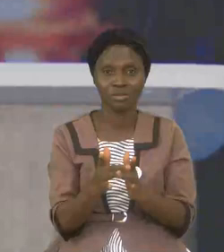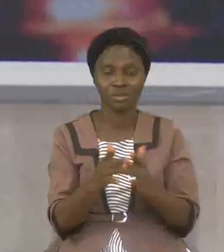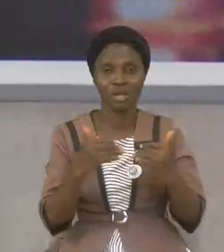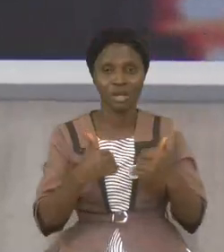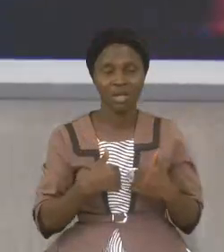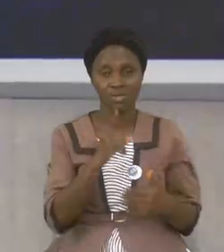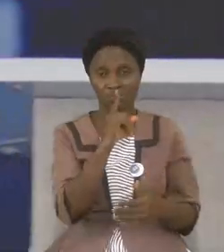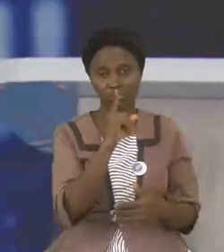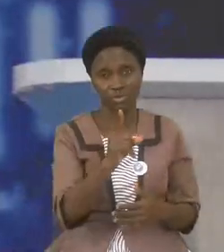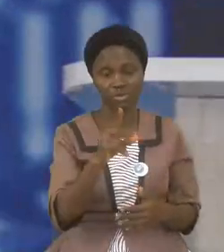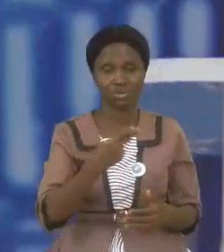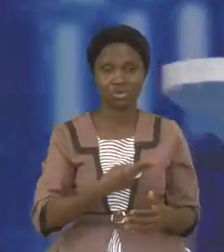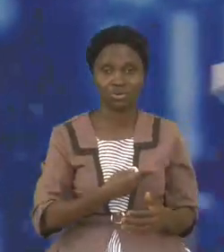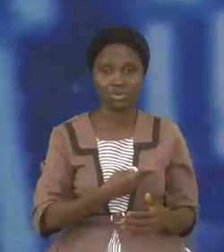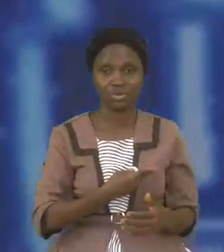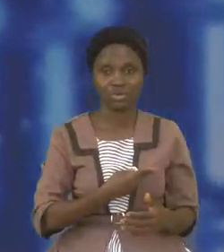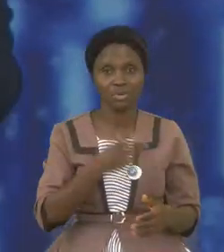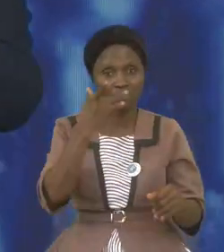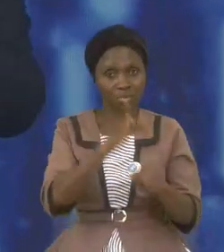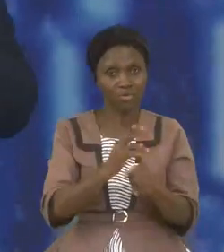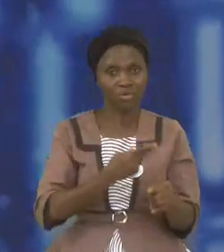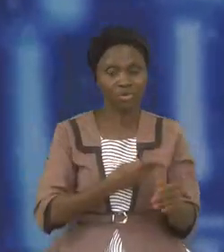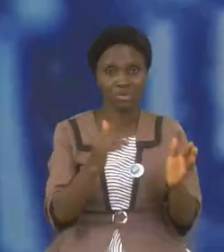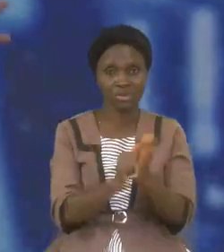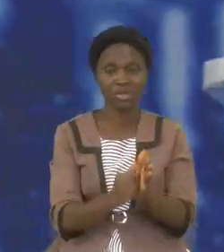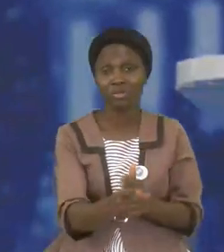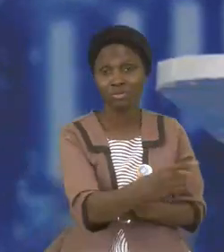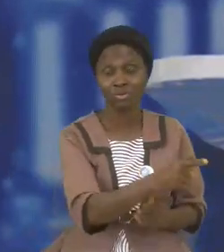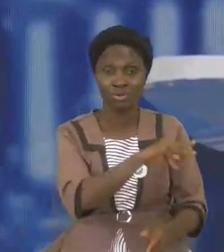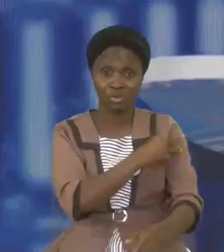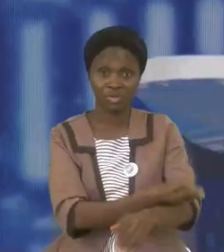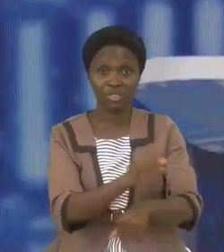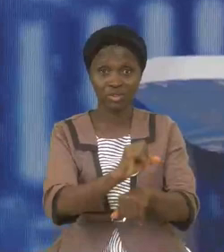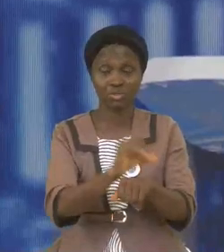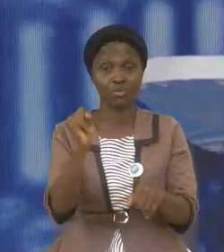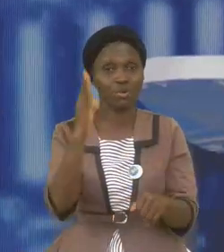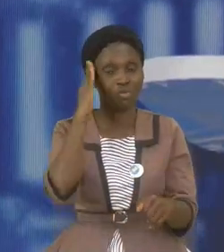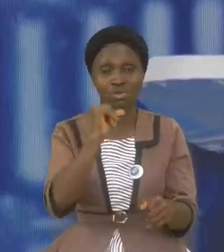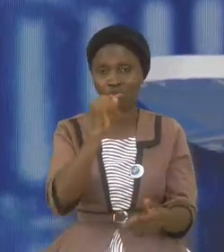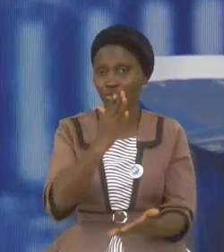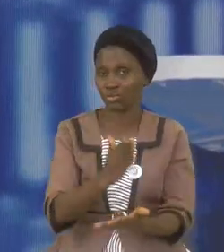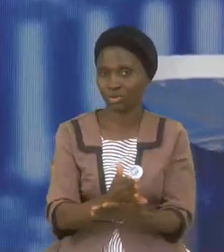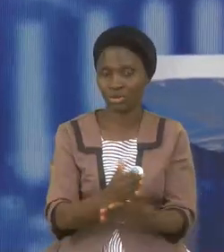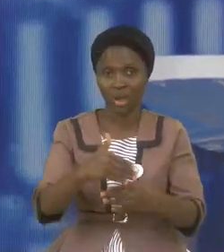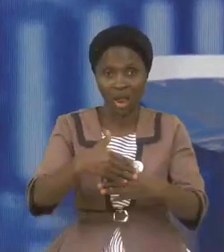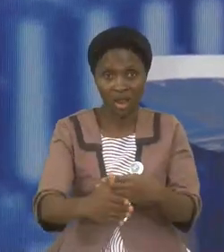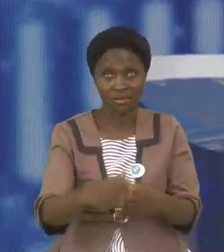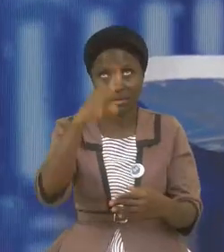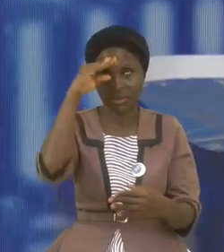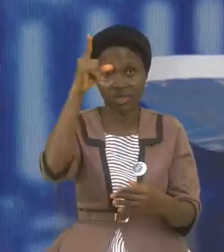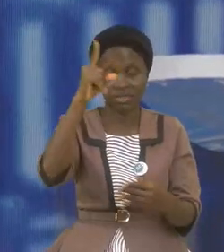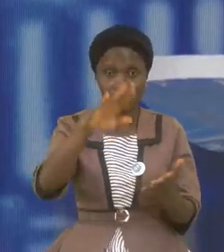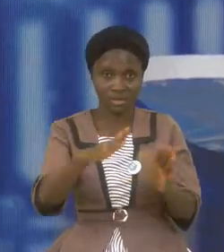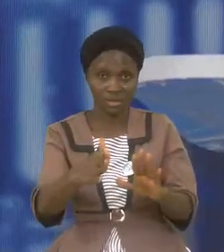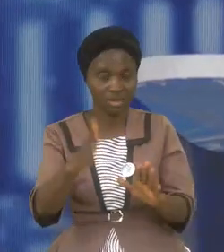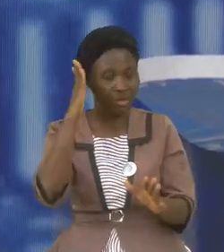pour tous les miracles qu'ils avaient vus. Et comme le Seigneur Jésus-Christ nous a montré que ces puissantes œuvres ne vont